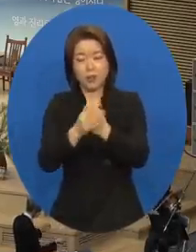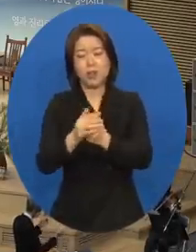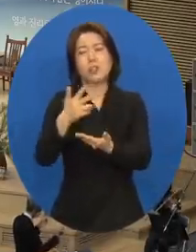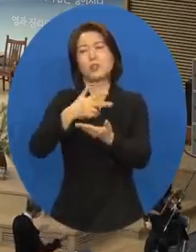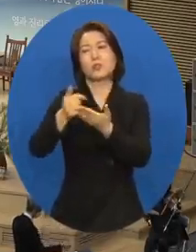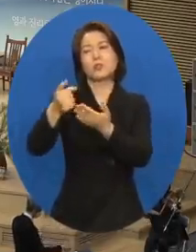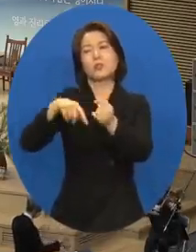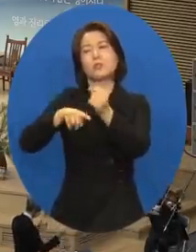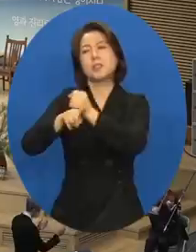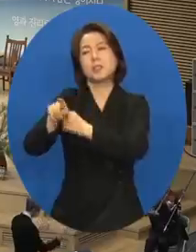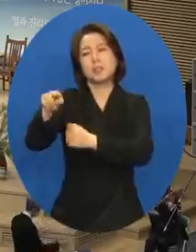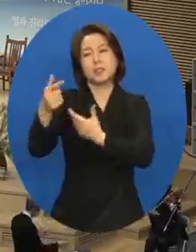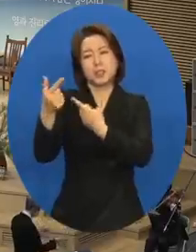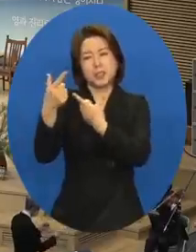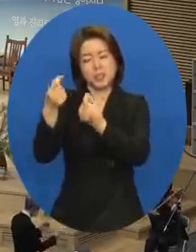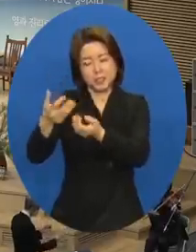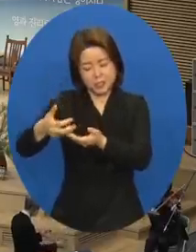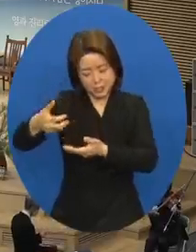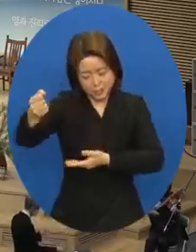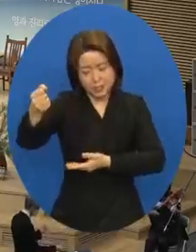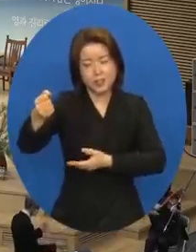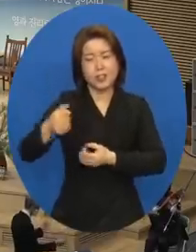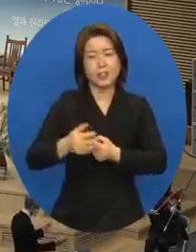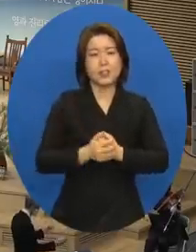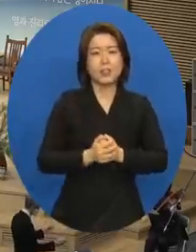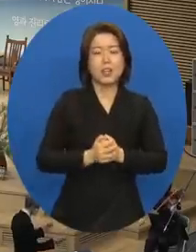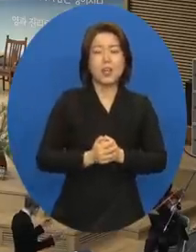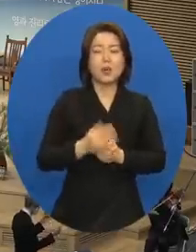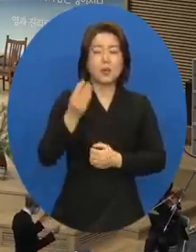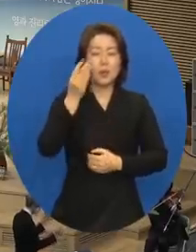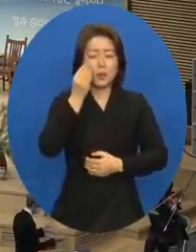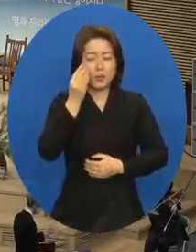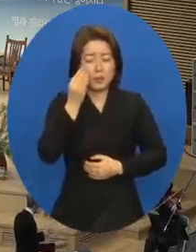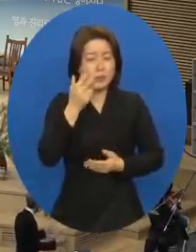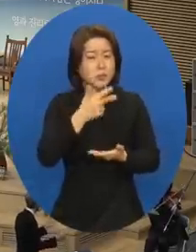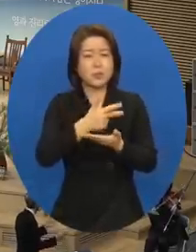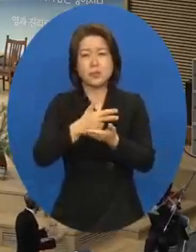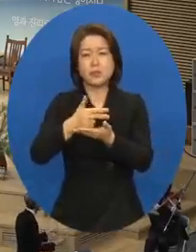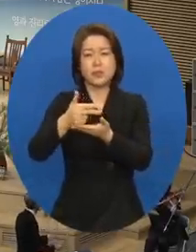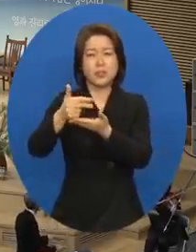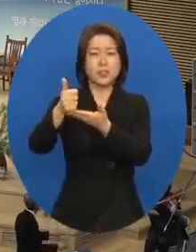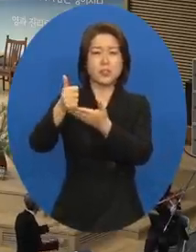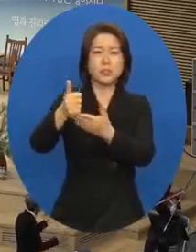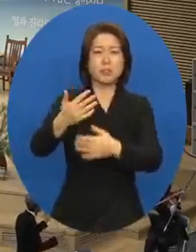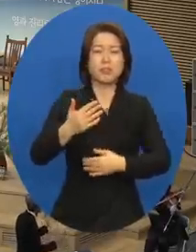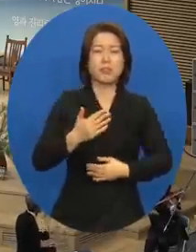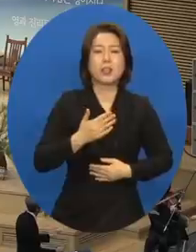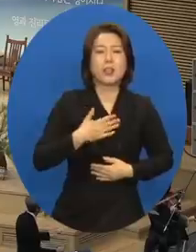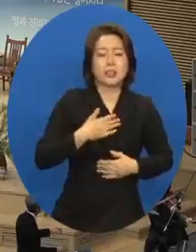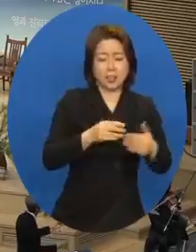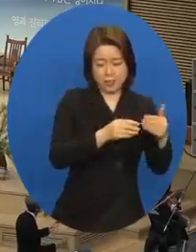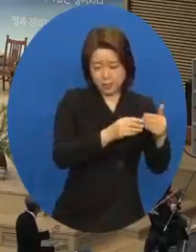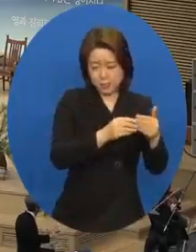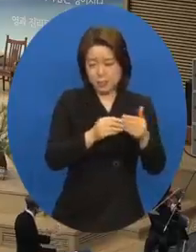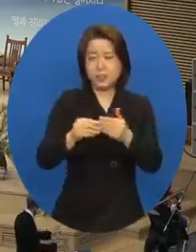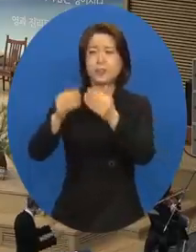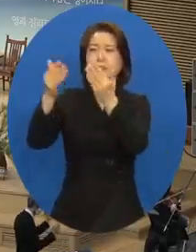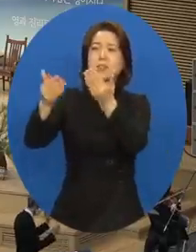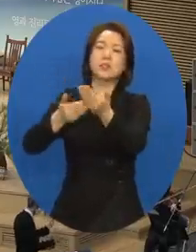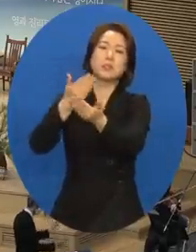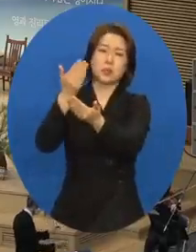것 주님 뜻에 있으니 오 주님